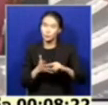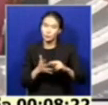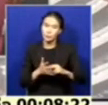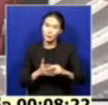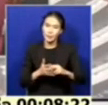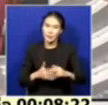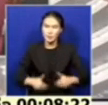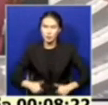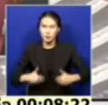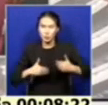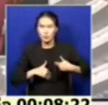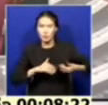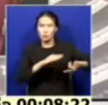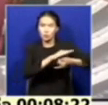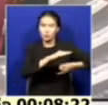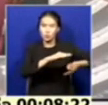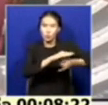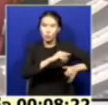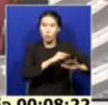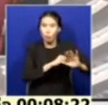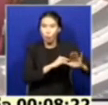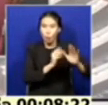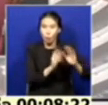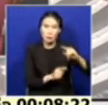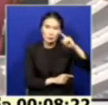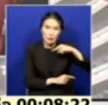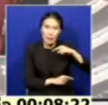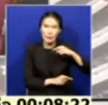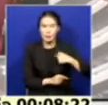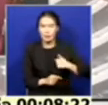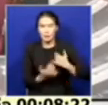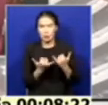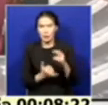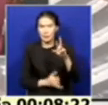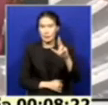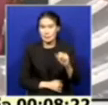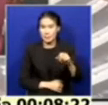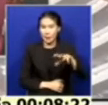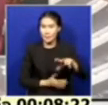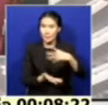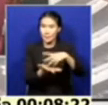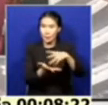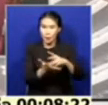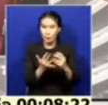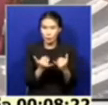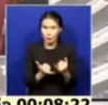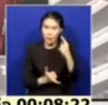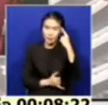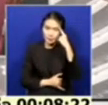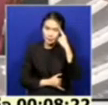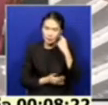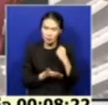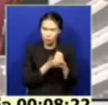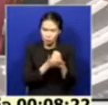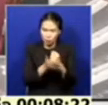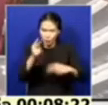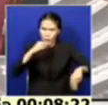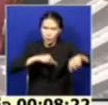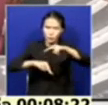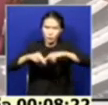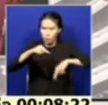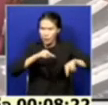เพราะว่ามีเรื่องที่เกี่ยวกับเรื่องของความทุกสุขหรือว่าปัญหาความเดือดร้อ